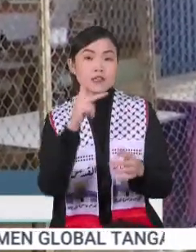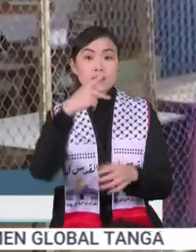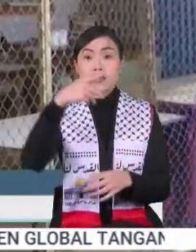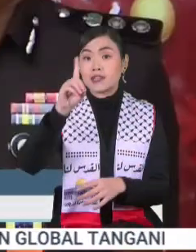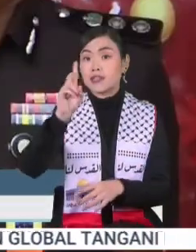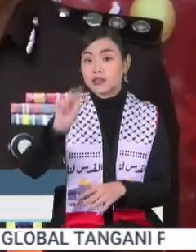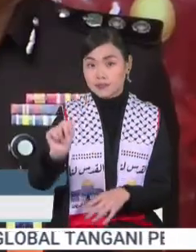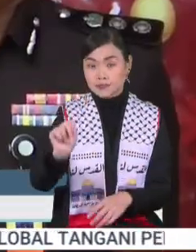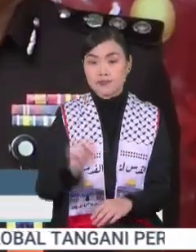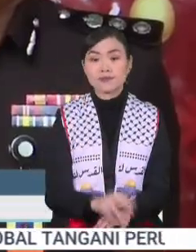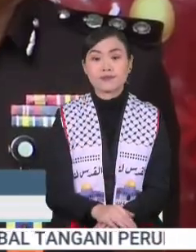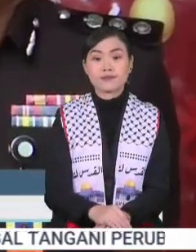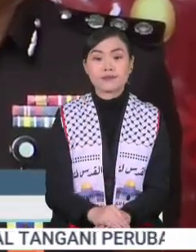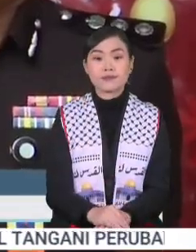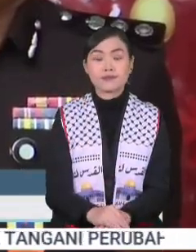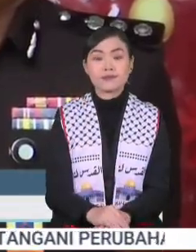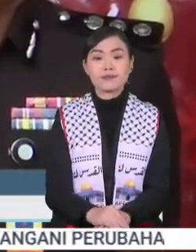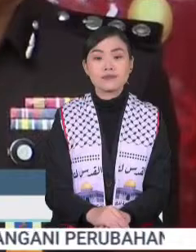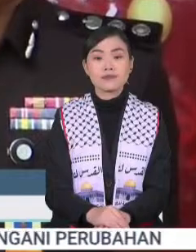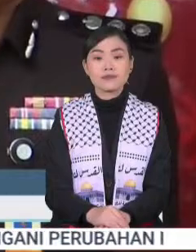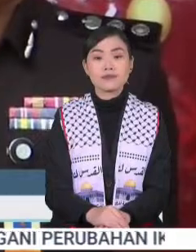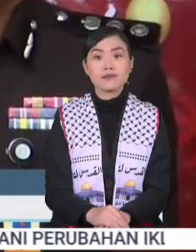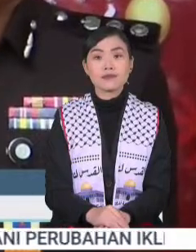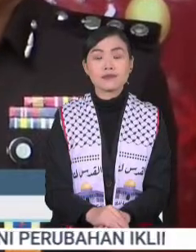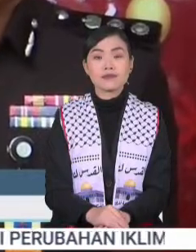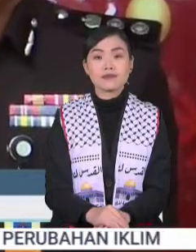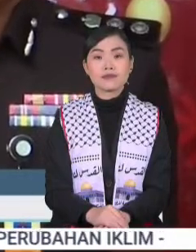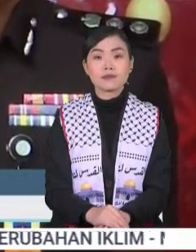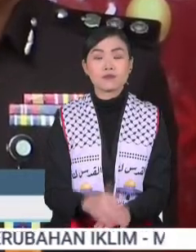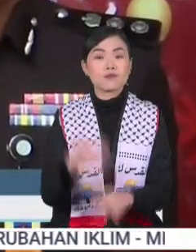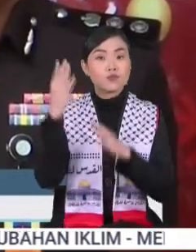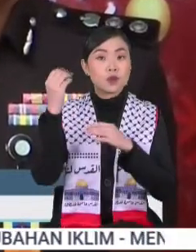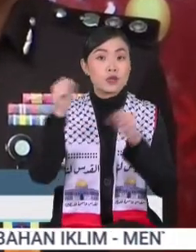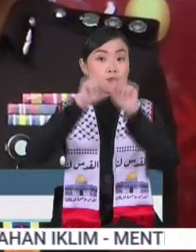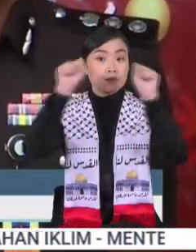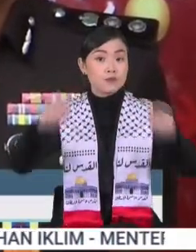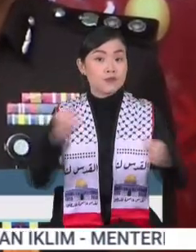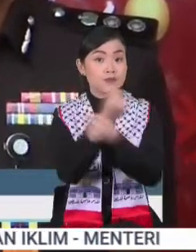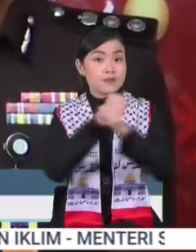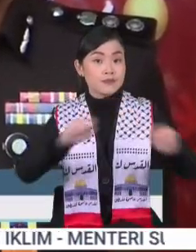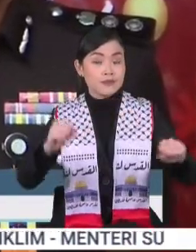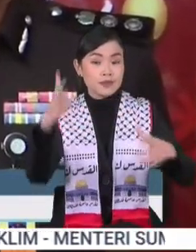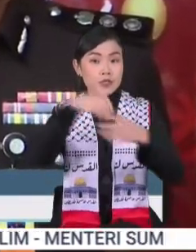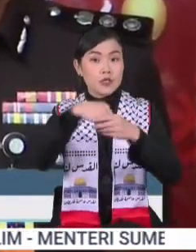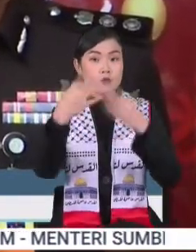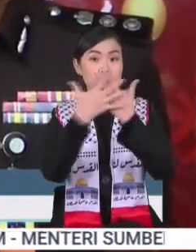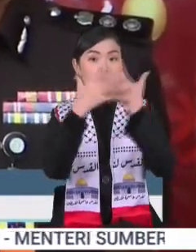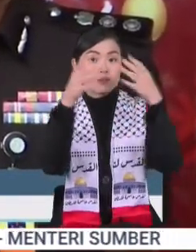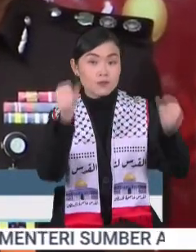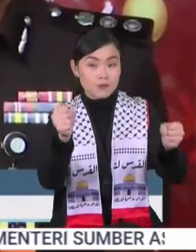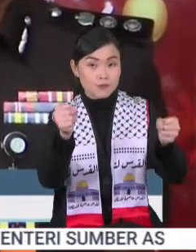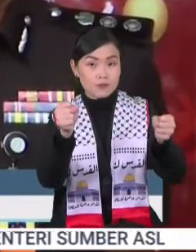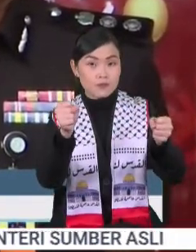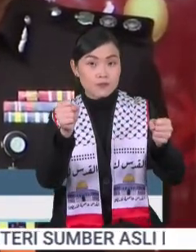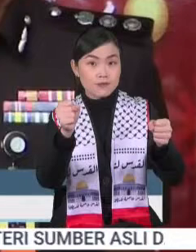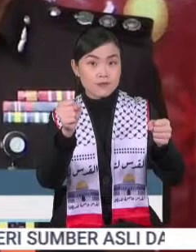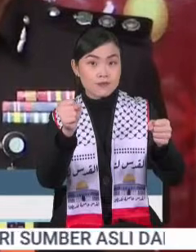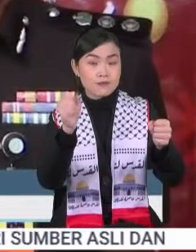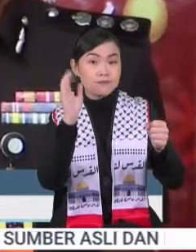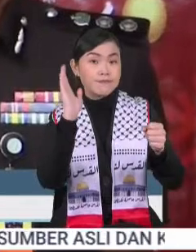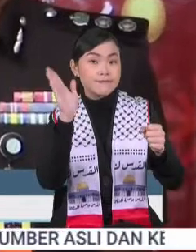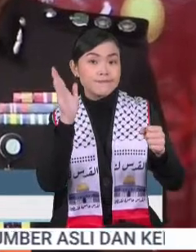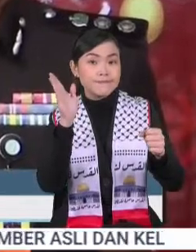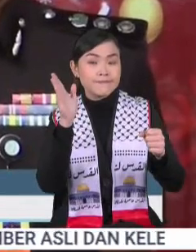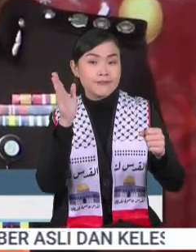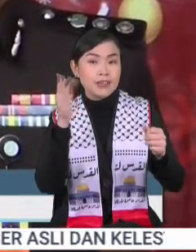kdn kita harap tahun depan ni sistem keselamatan di penjara ni akan lebih